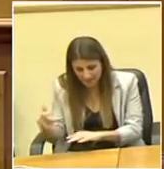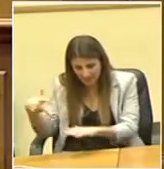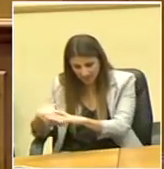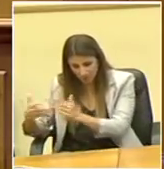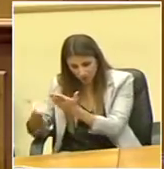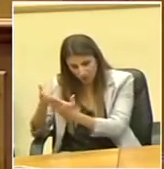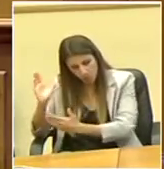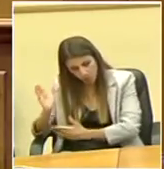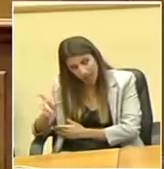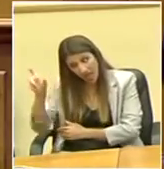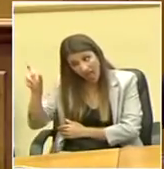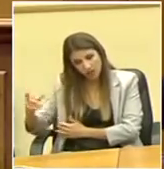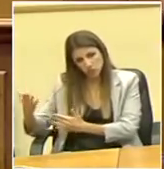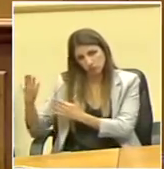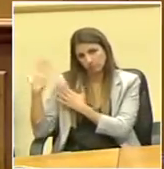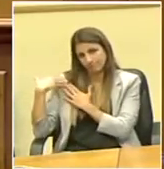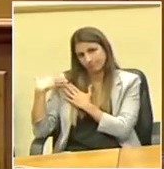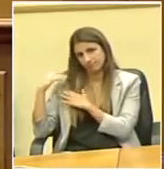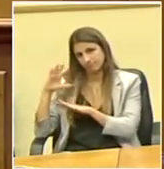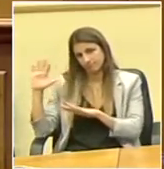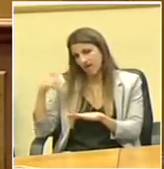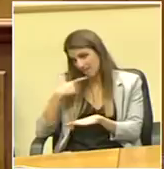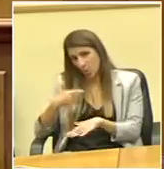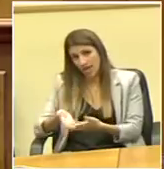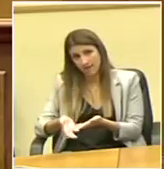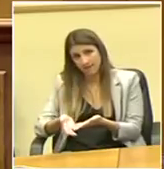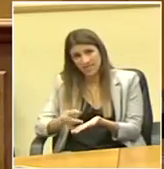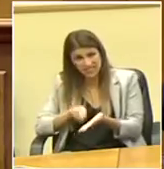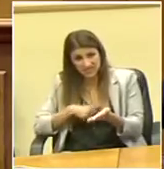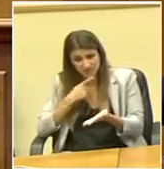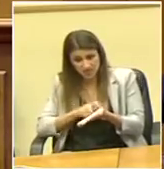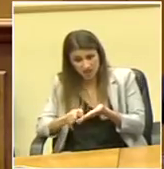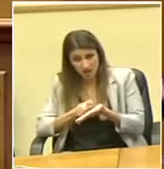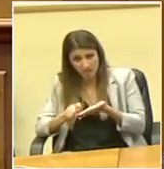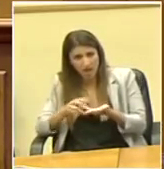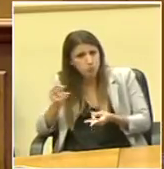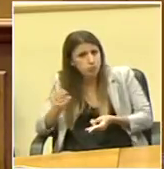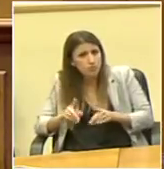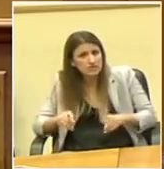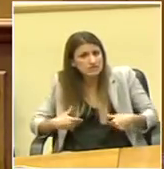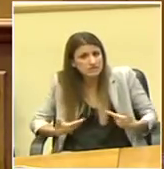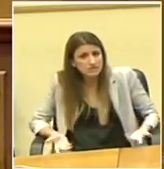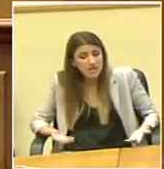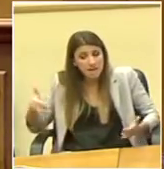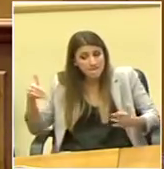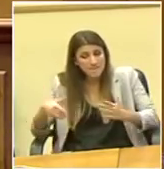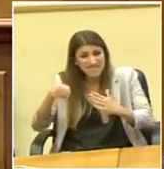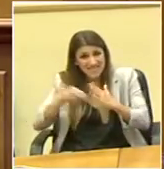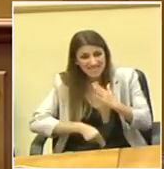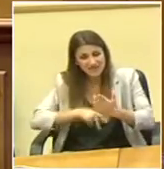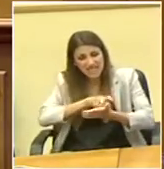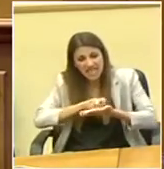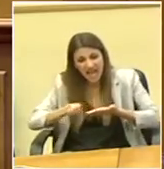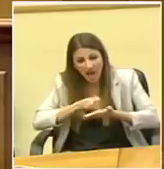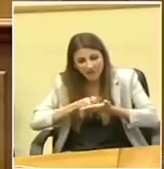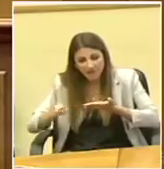τη διακριτική του ευχέρεια. Αυτή έλεγε η σύμβαση. Άρα πού είναι η διαφορά? Μέσα στη σύμβαση λέει ότι